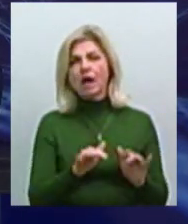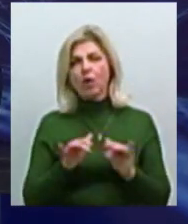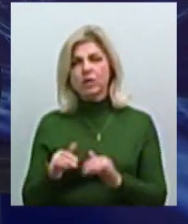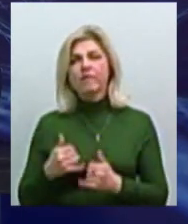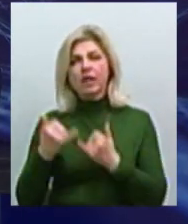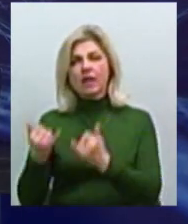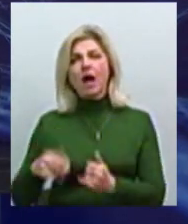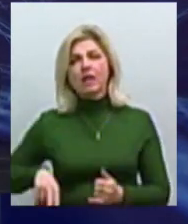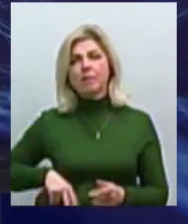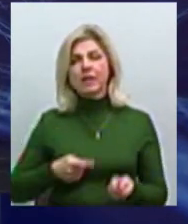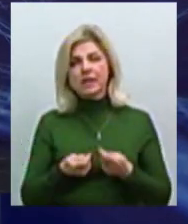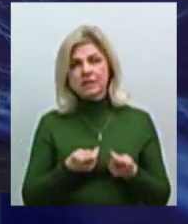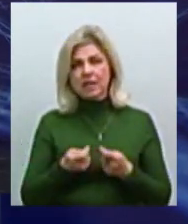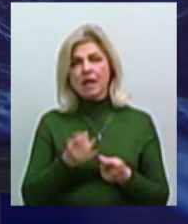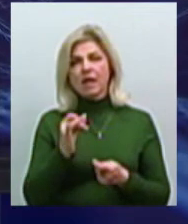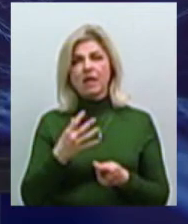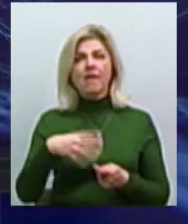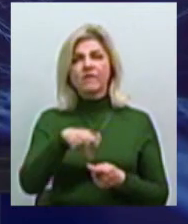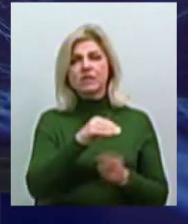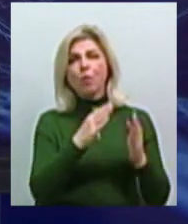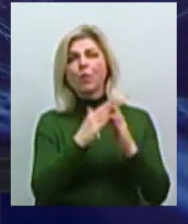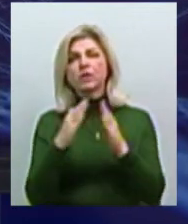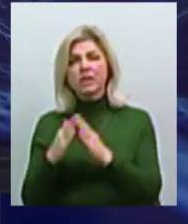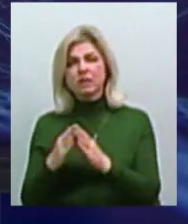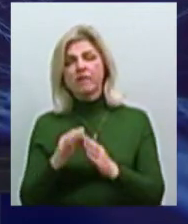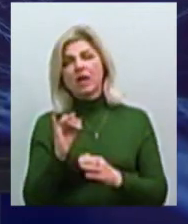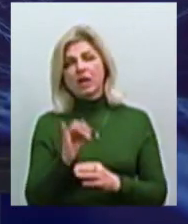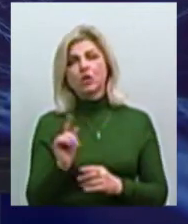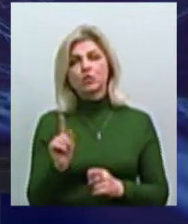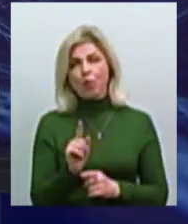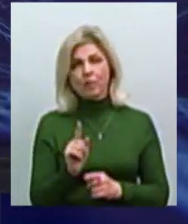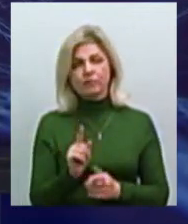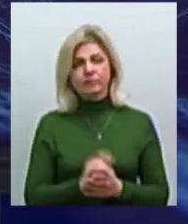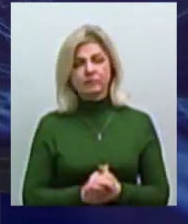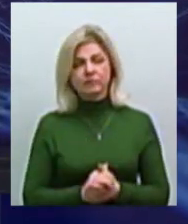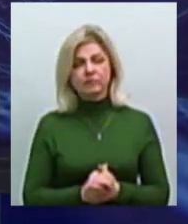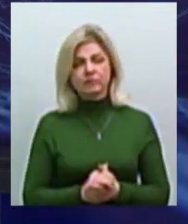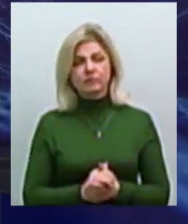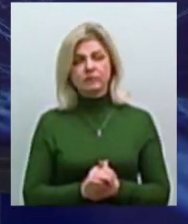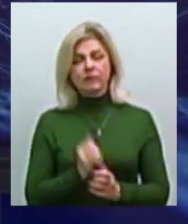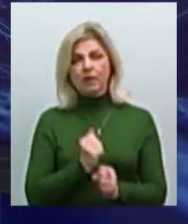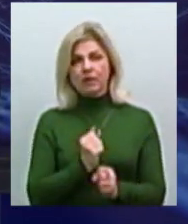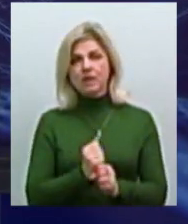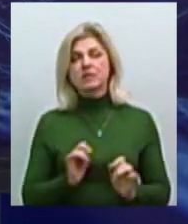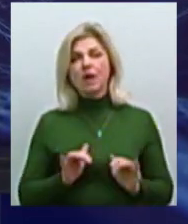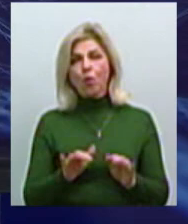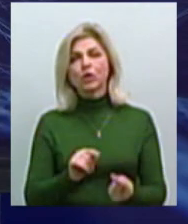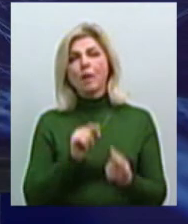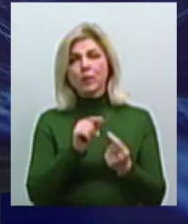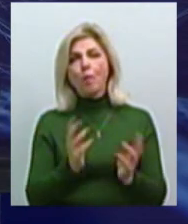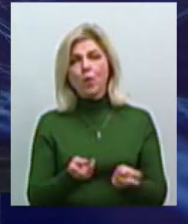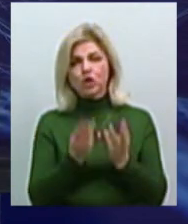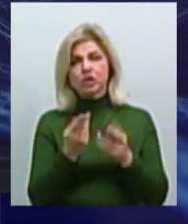для всіх балансоутримувачів будинків, для того, щоб влаштовували заходи з протипожежної